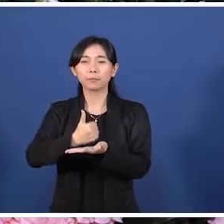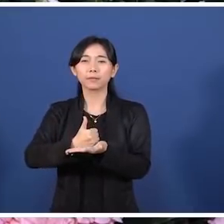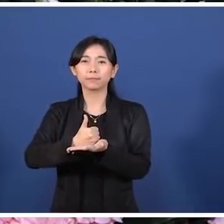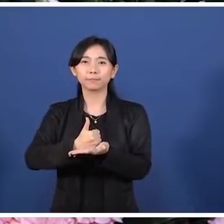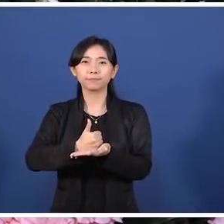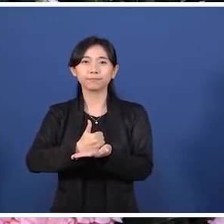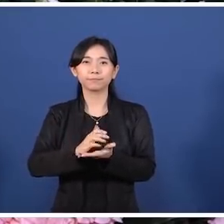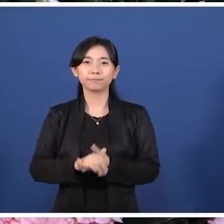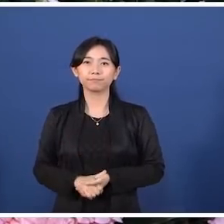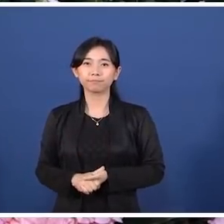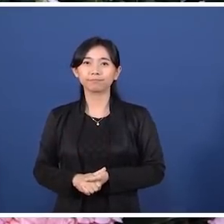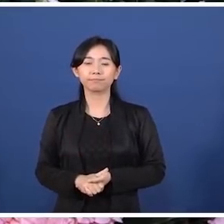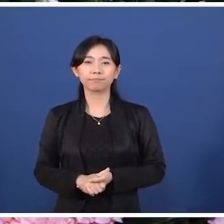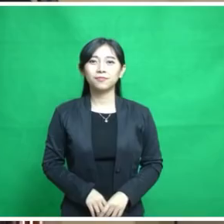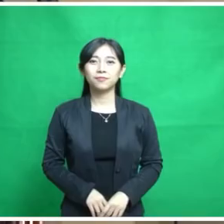Amin.